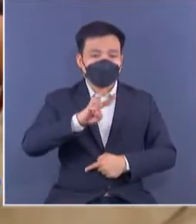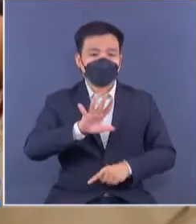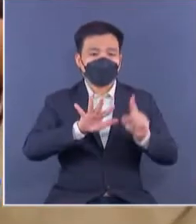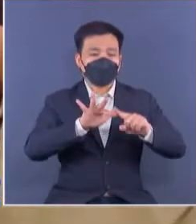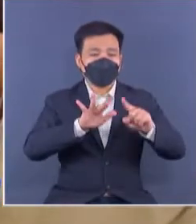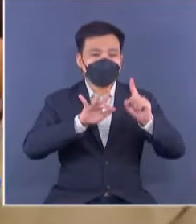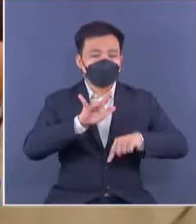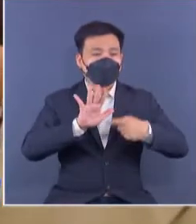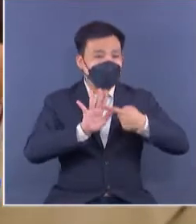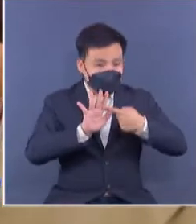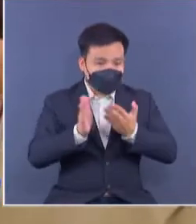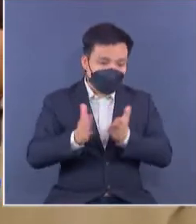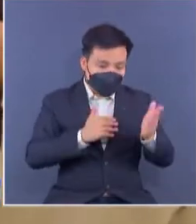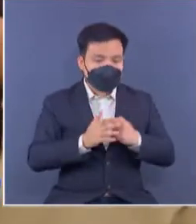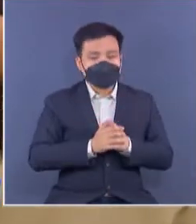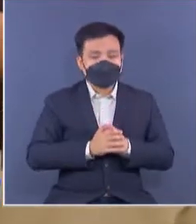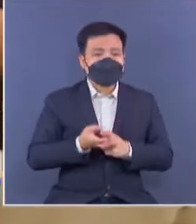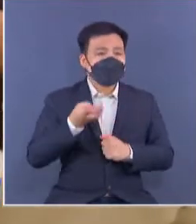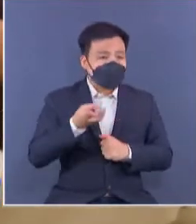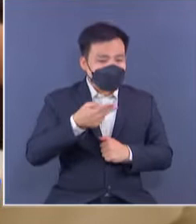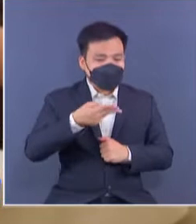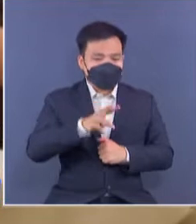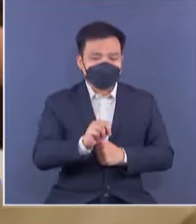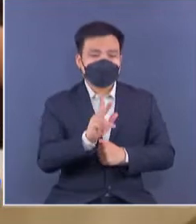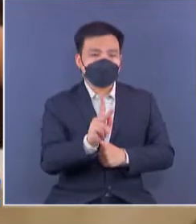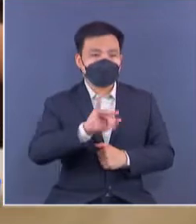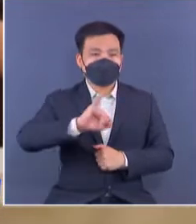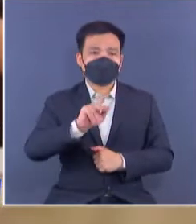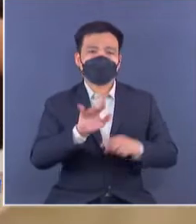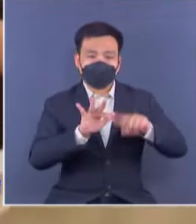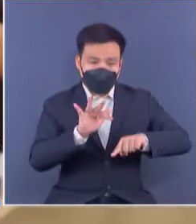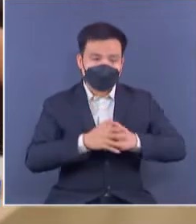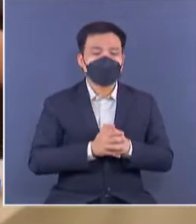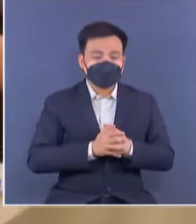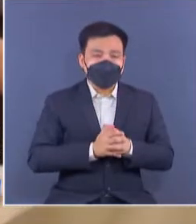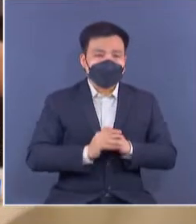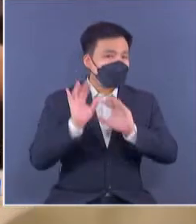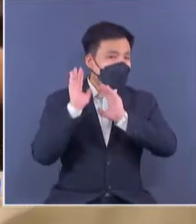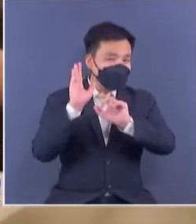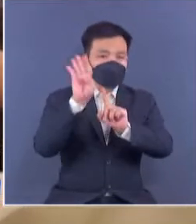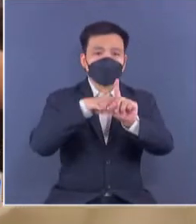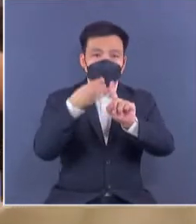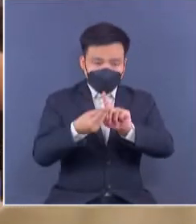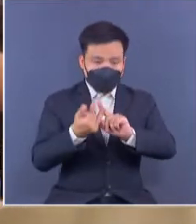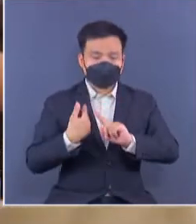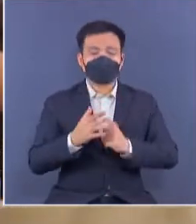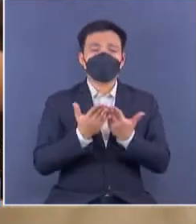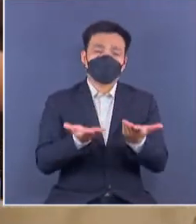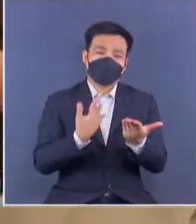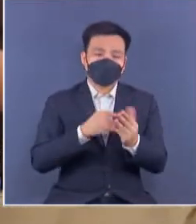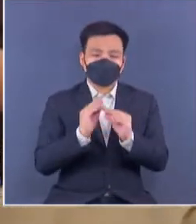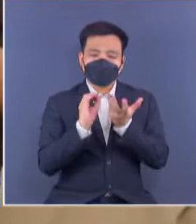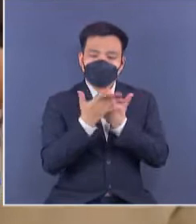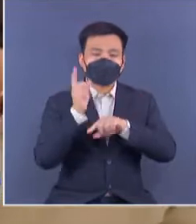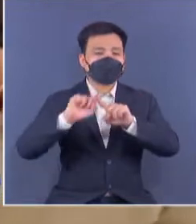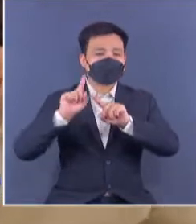หรือข้าวหมกไก่กับแล้วยังมีขนมหวานก็คือกล้วยบวชชีมะพร้าวอ่อนนี่ก็มีผลไม้จากสวนในพื้นที่เขตบางบอนก็คือของ